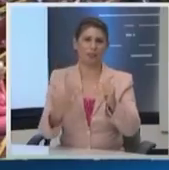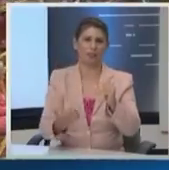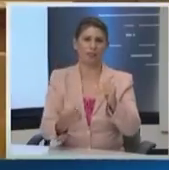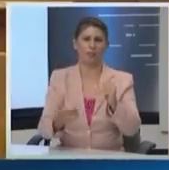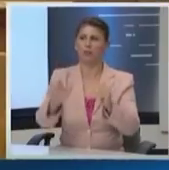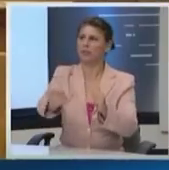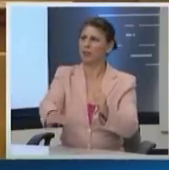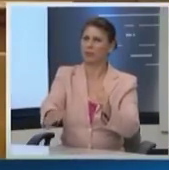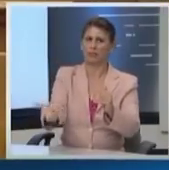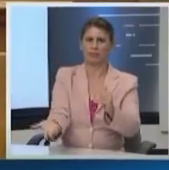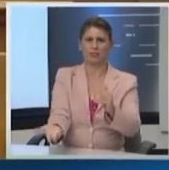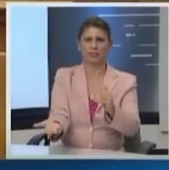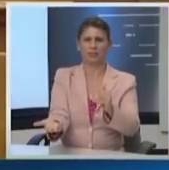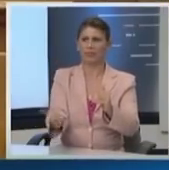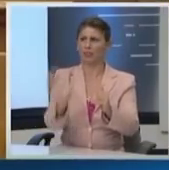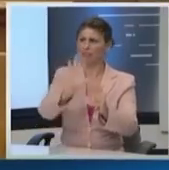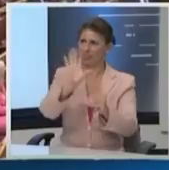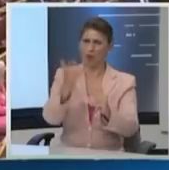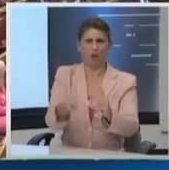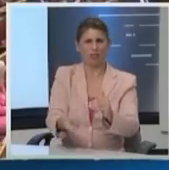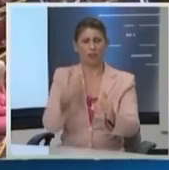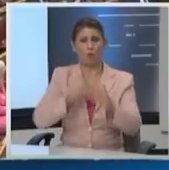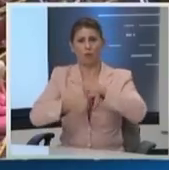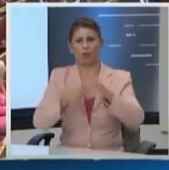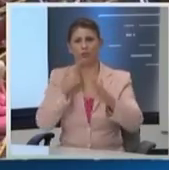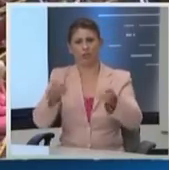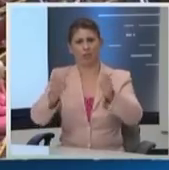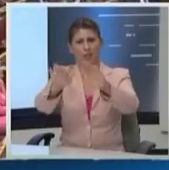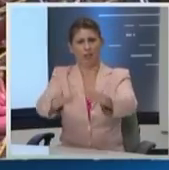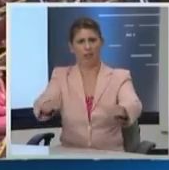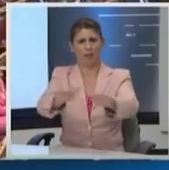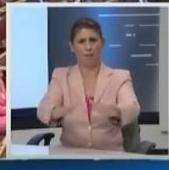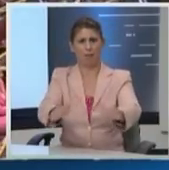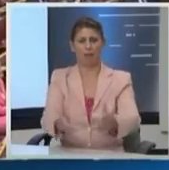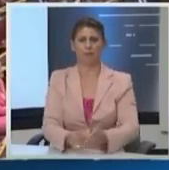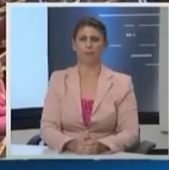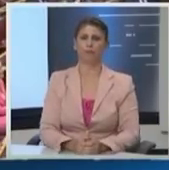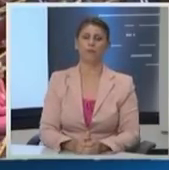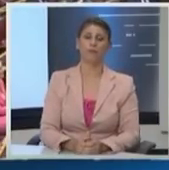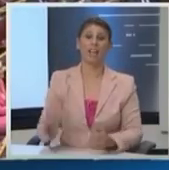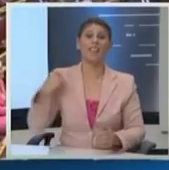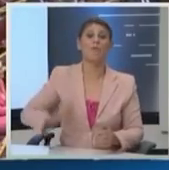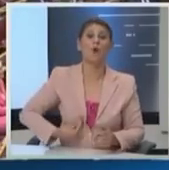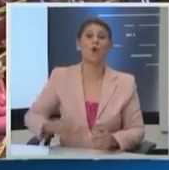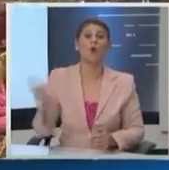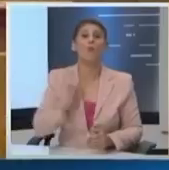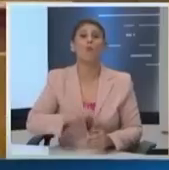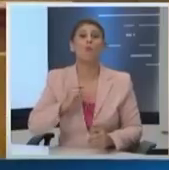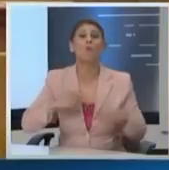Σταματήστε, ναι. Τι κάνετε, πάνελι εδώ πέρα, σας παρακαλώ. Συγχαρητήρια. Ελάτε. Συρρυκνώσατε το δημόσιο πλούτο